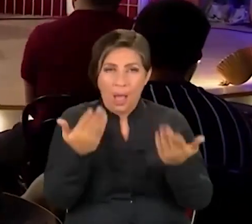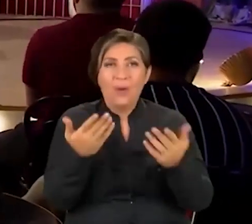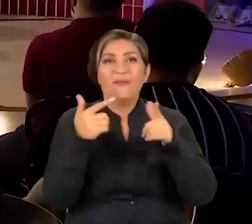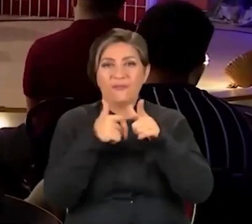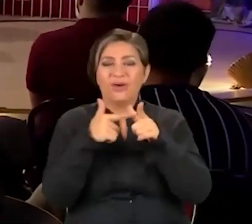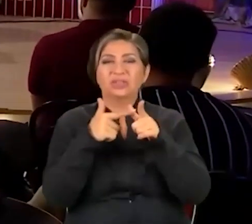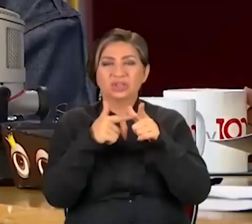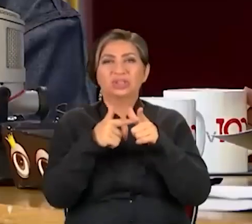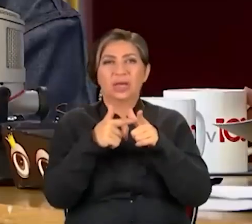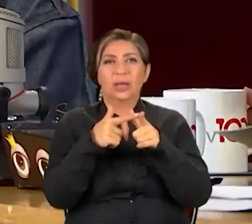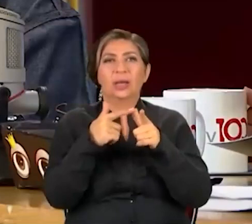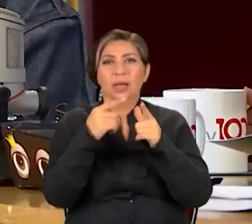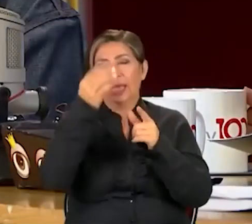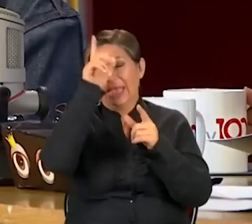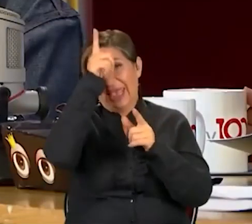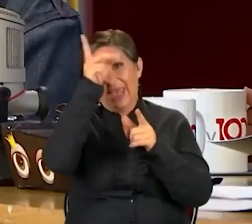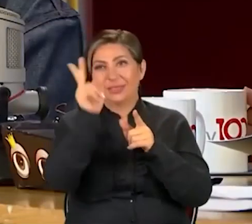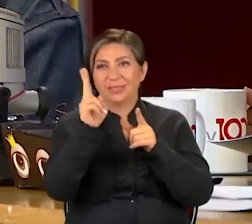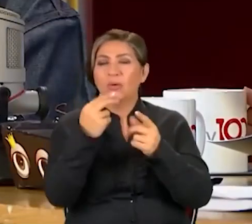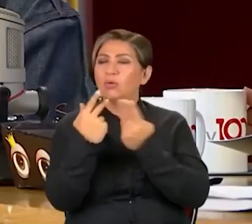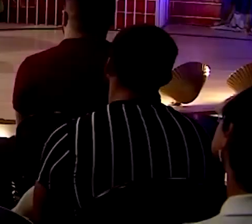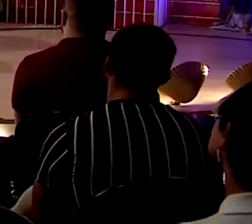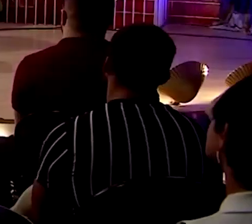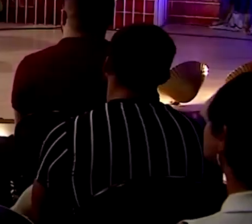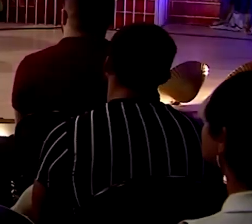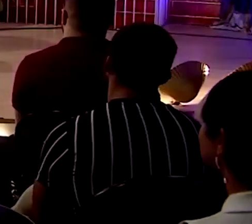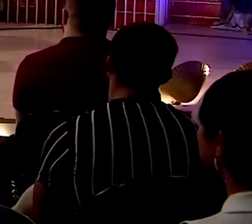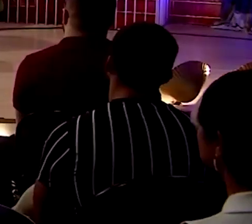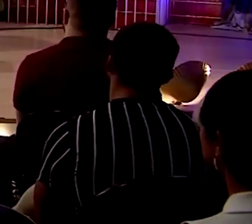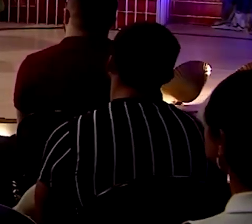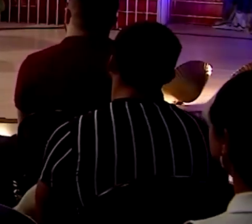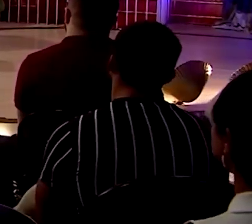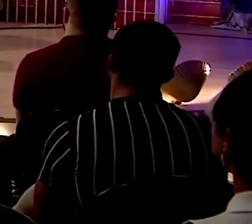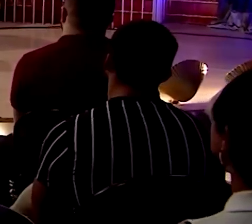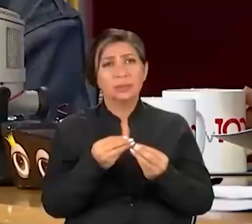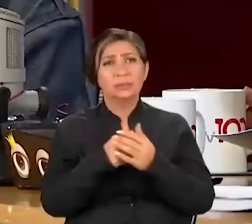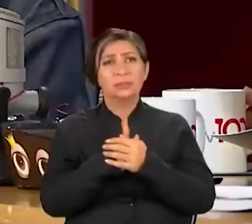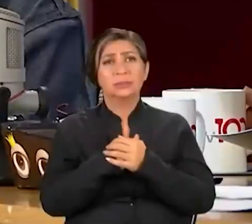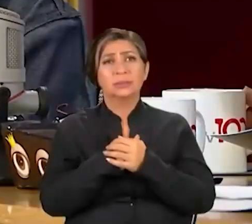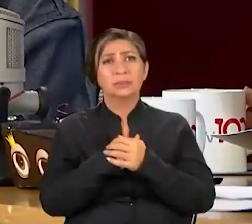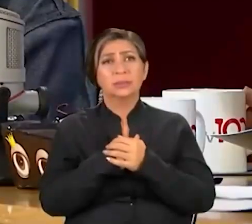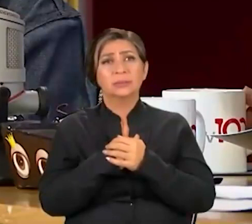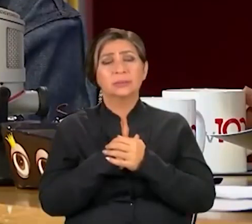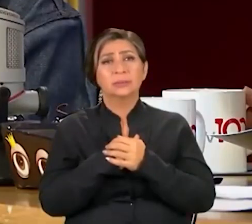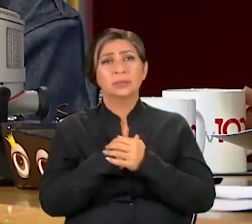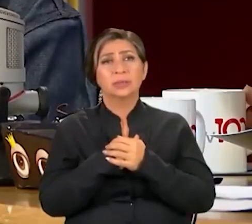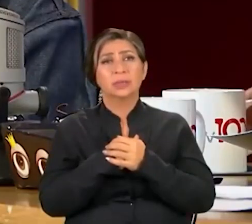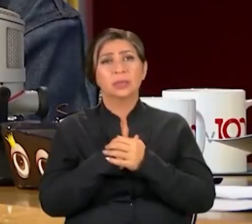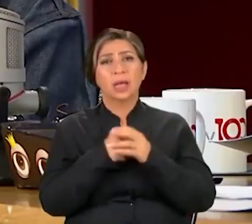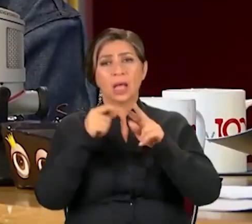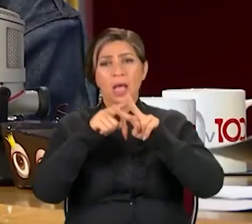yani Farsça bir İranlıyla da konuşup anlaşabilirim. Tam olarak kökenin neresi? Tam olarak Balk,